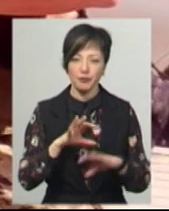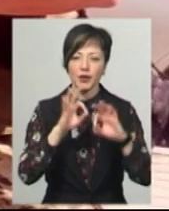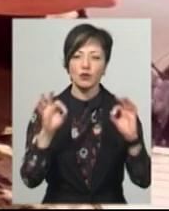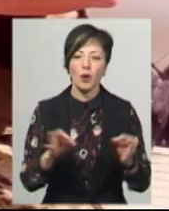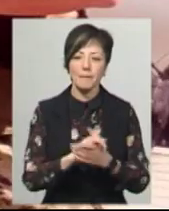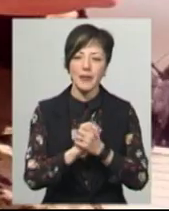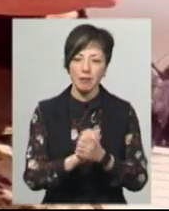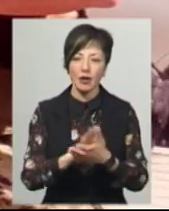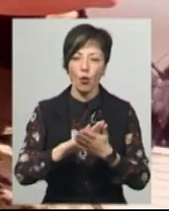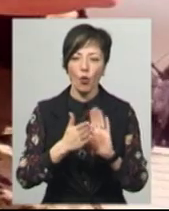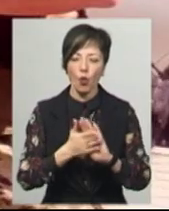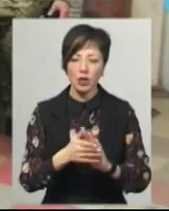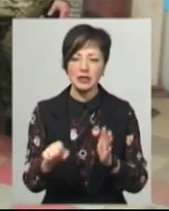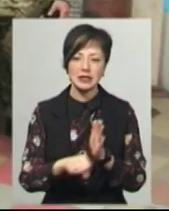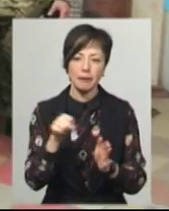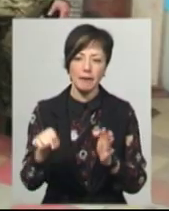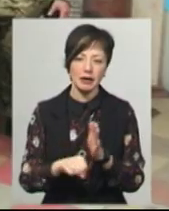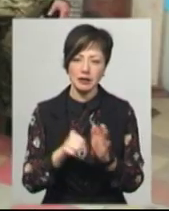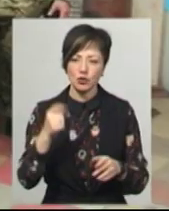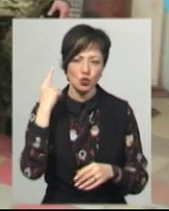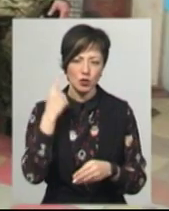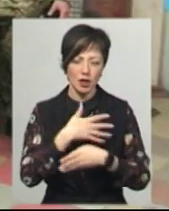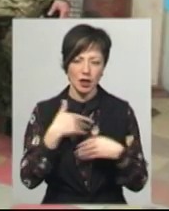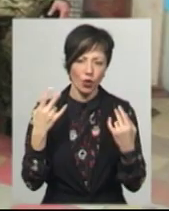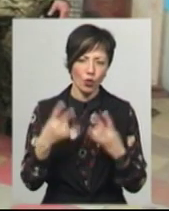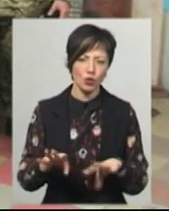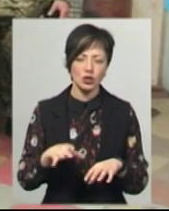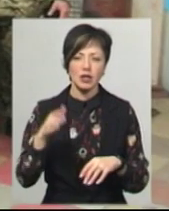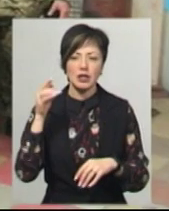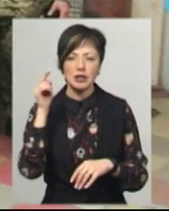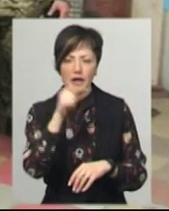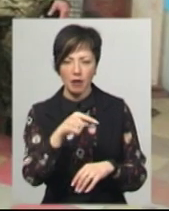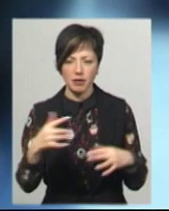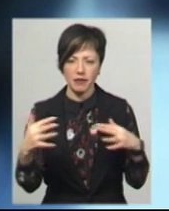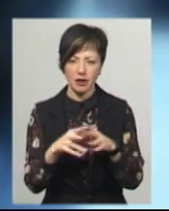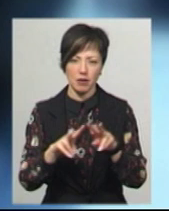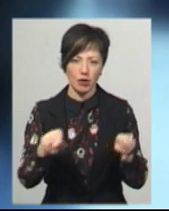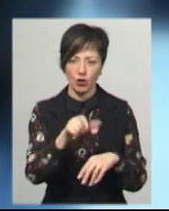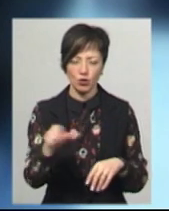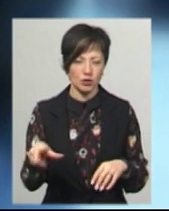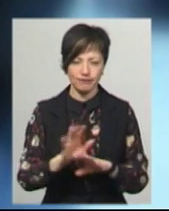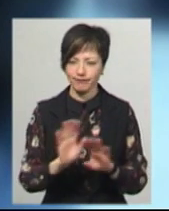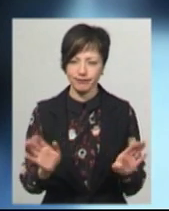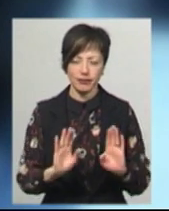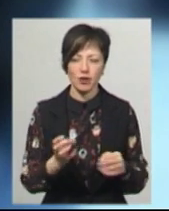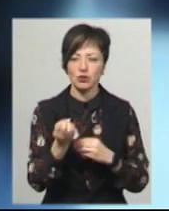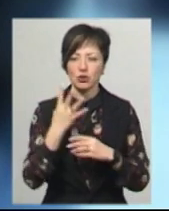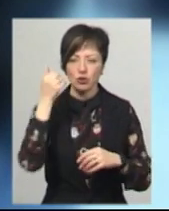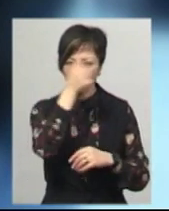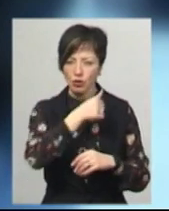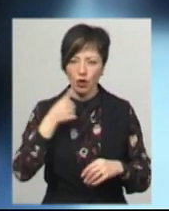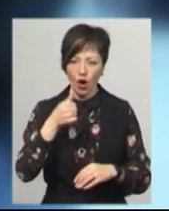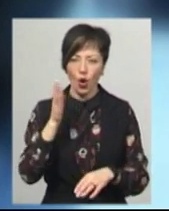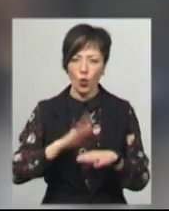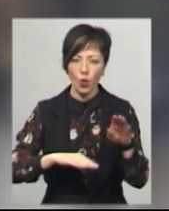перемир'я і угоди з сепаратистами колишній вояк, каже, навіть чути не хоче, як і про те, що на тім боці фронту такі ж люди. У 2014 році хлопцям